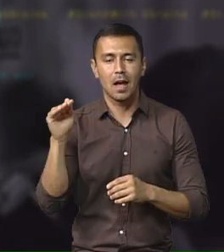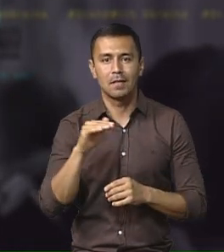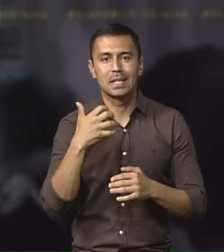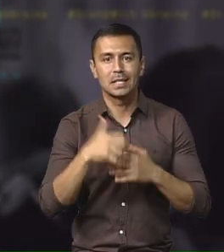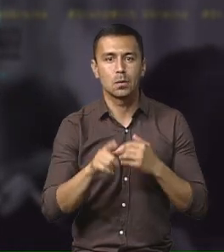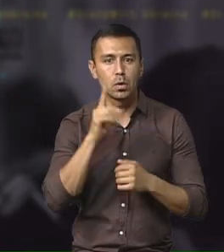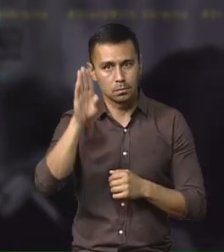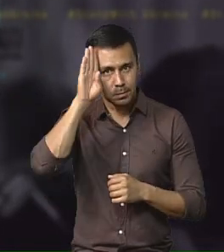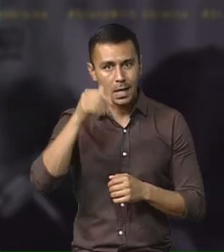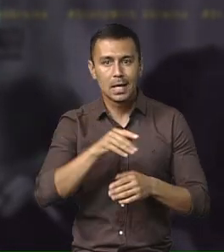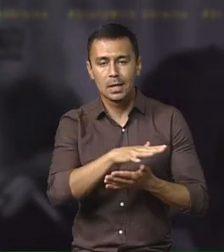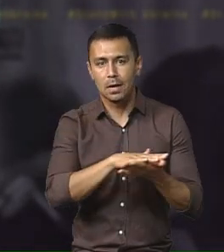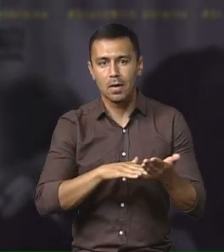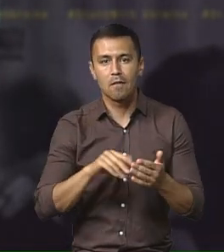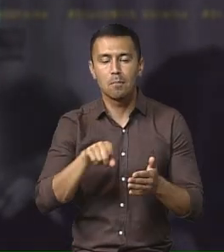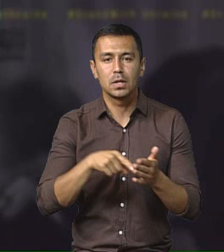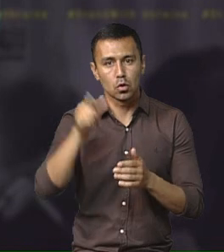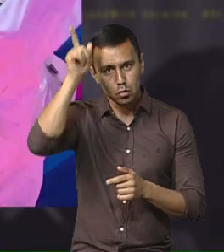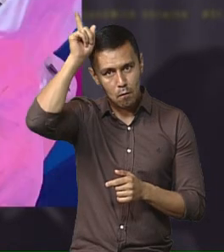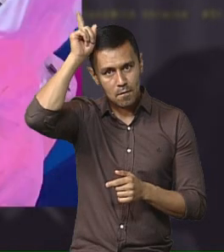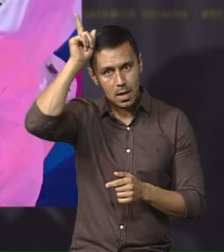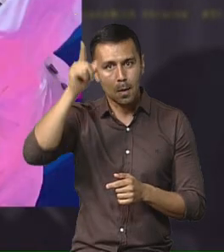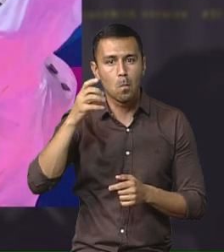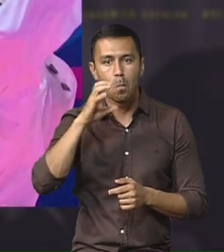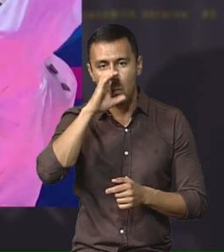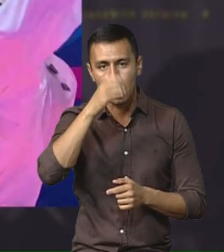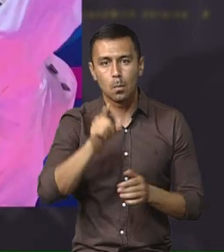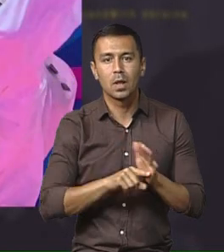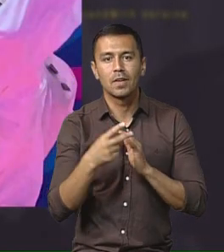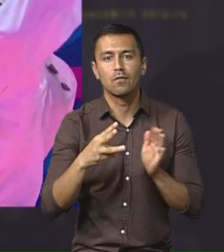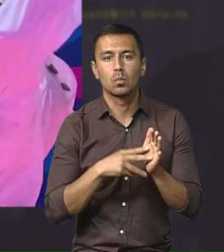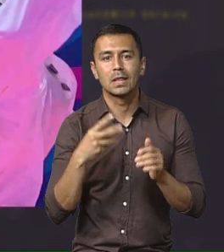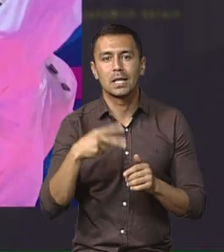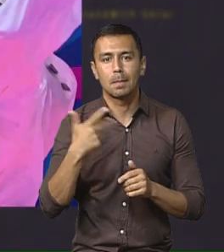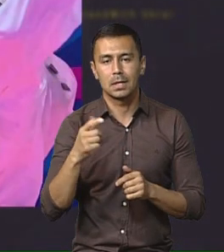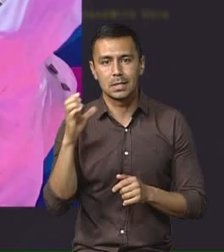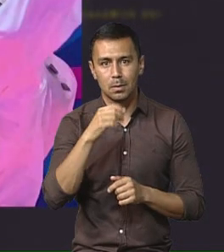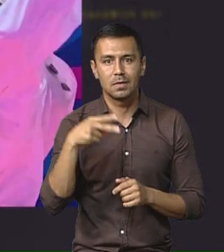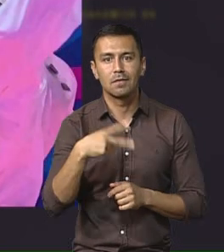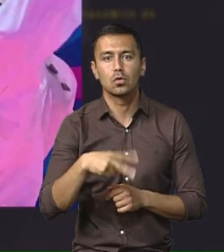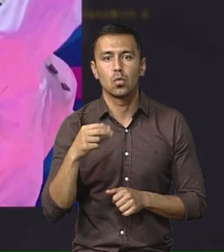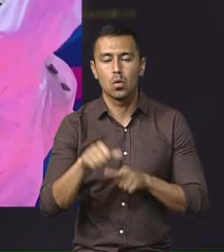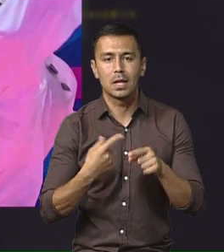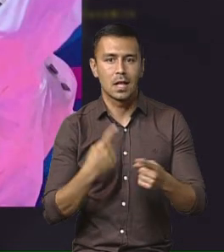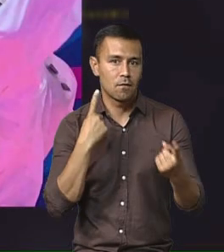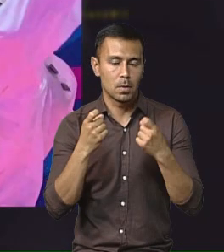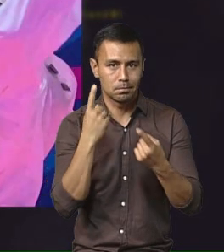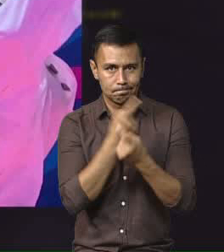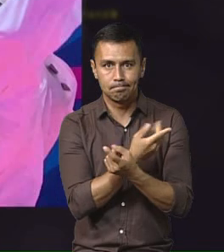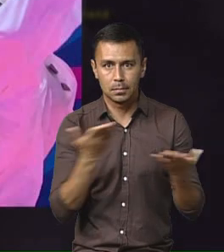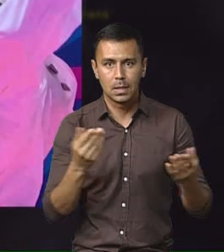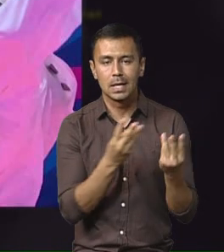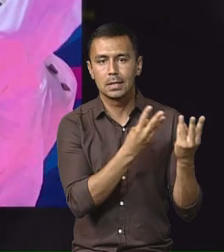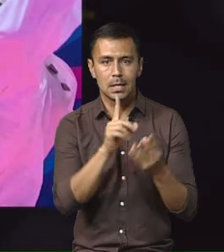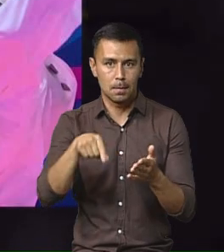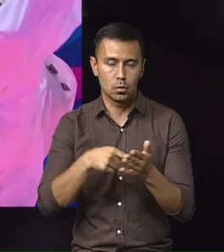кадетів, який триває у місті Софія, Болгарія, з 28 по 31 серпня 2022 року. Ця інформація оприлюднена на сайті